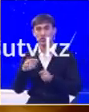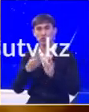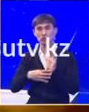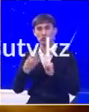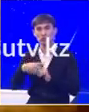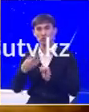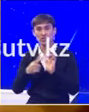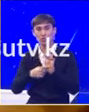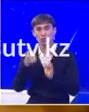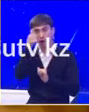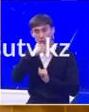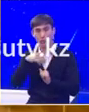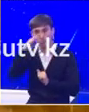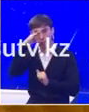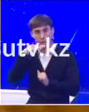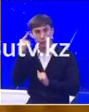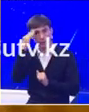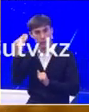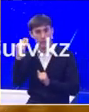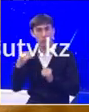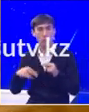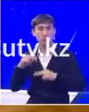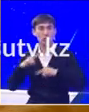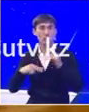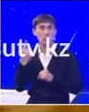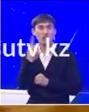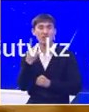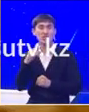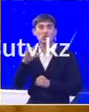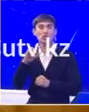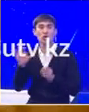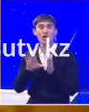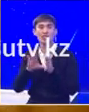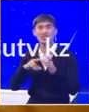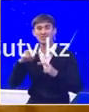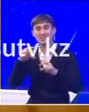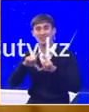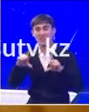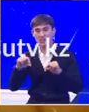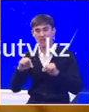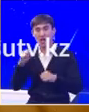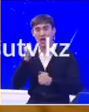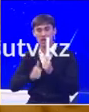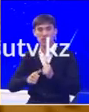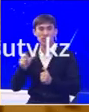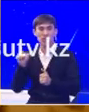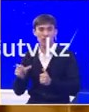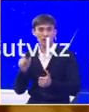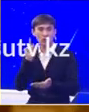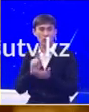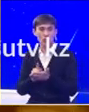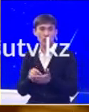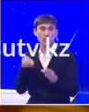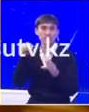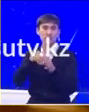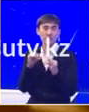по инициативе папы была построена первая в ЖЦУ электростанция. Он всегда нам говорил, что каждый человек должен вносить свою лепту